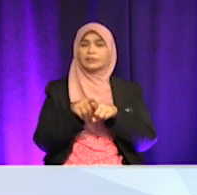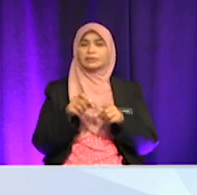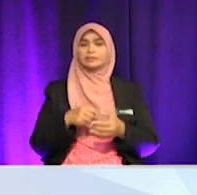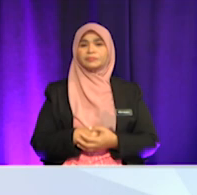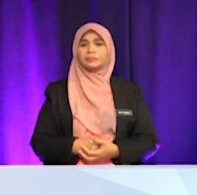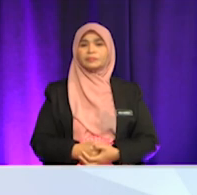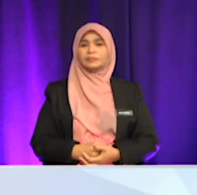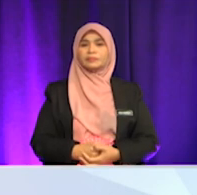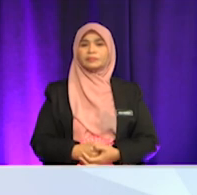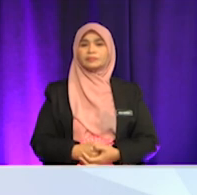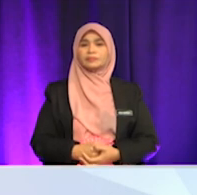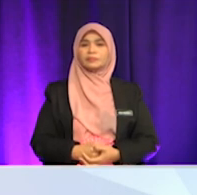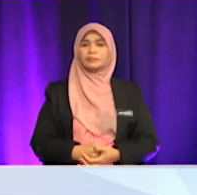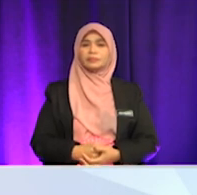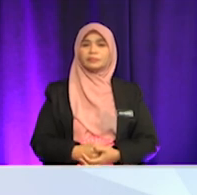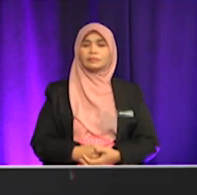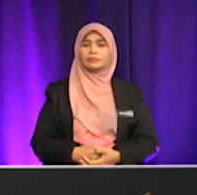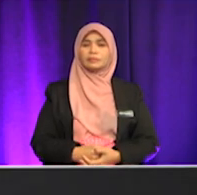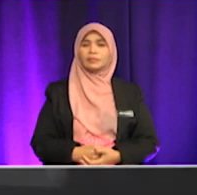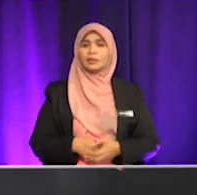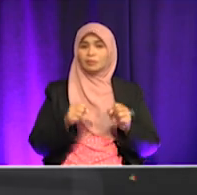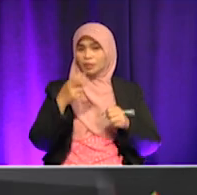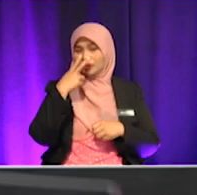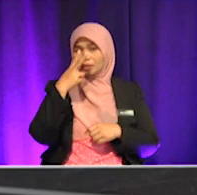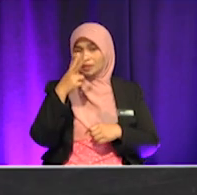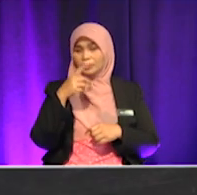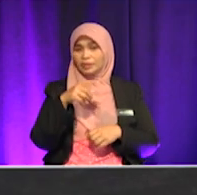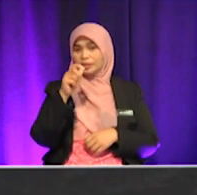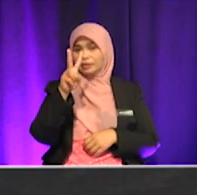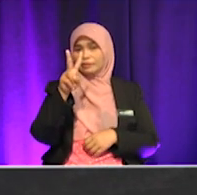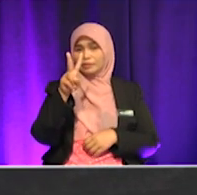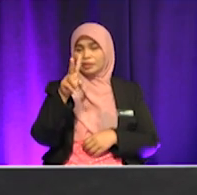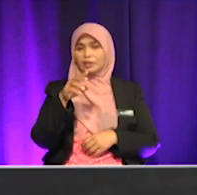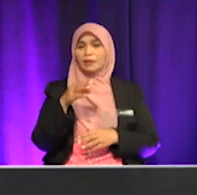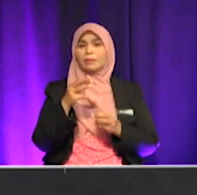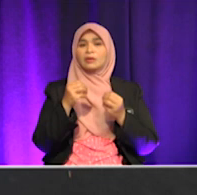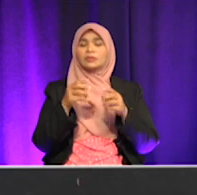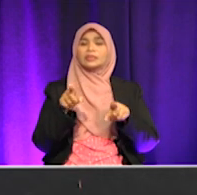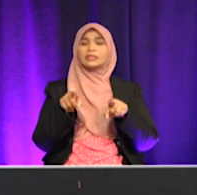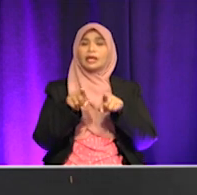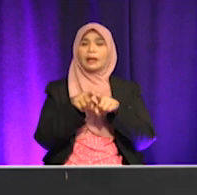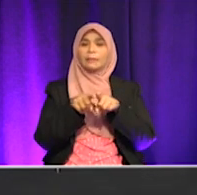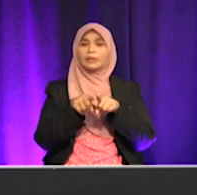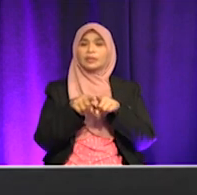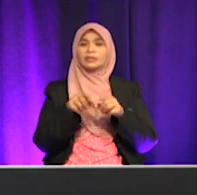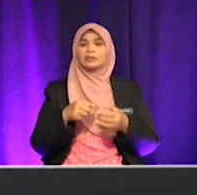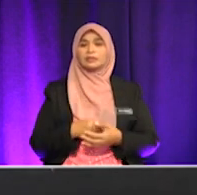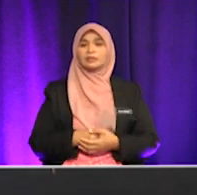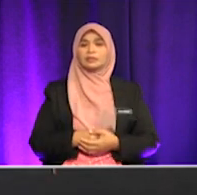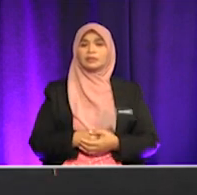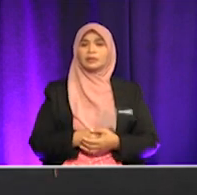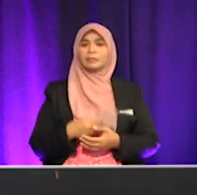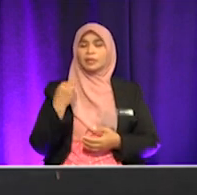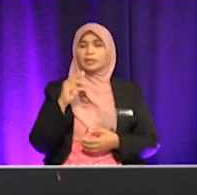rasa. Okey. Boleh lihat dekat kaca TV. Okay, sebab kita nak samakan dan seimbangkan persamaan dekat situ, baik, maka